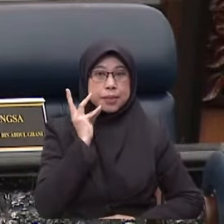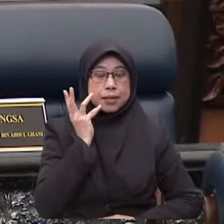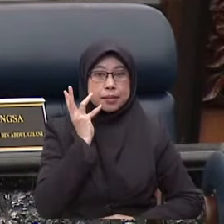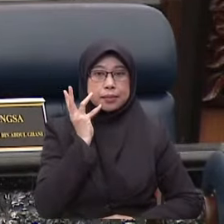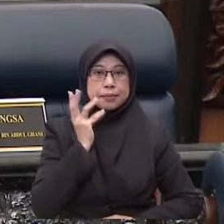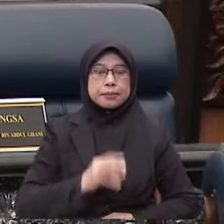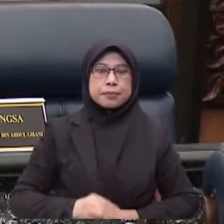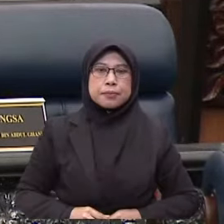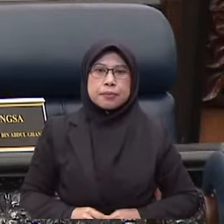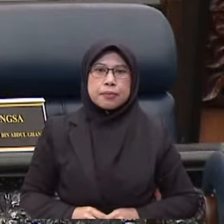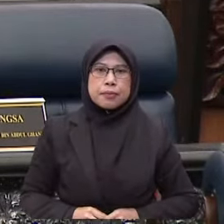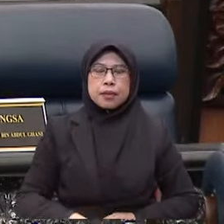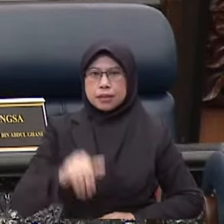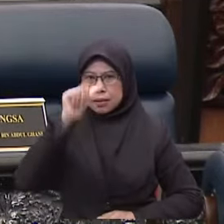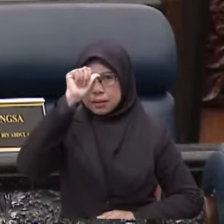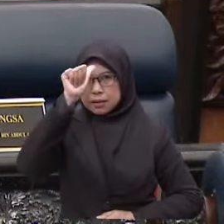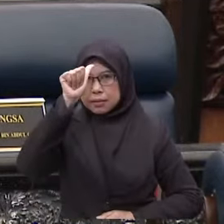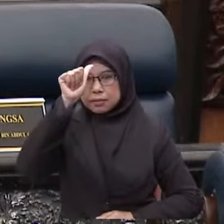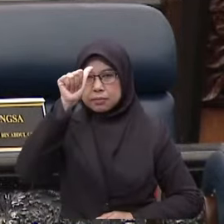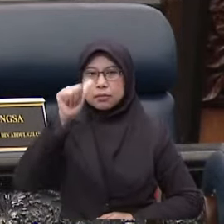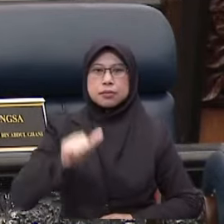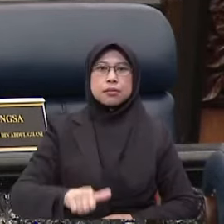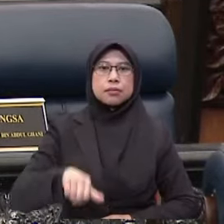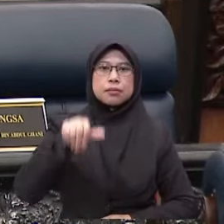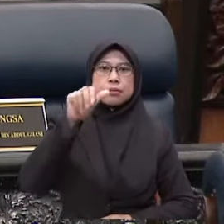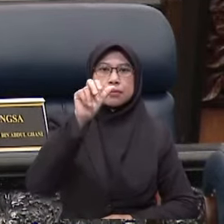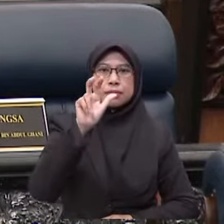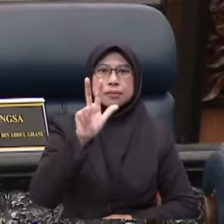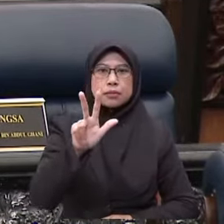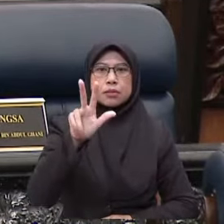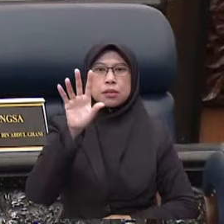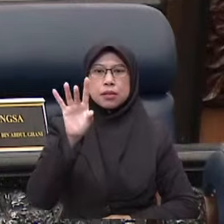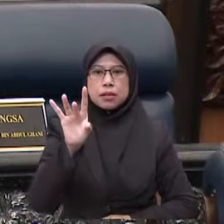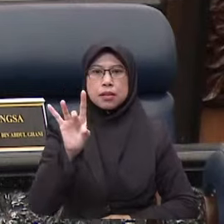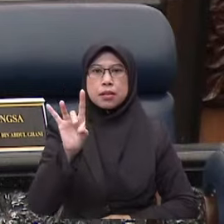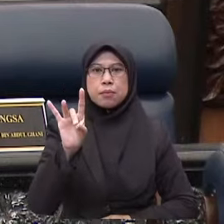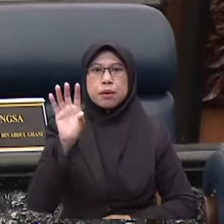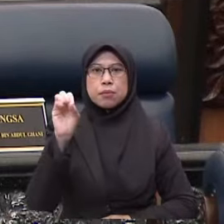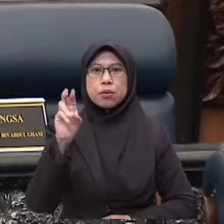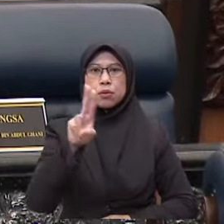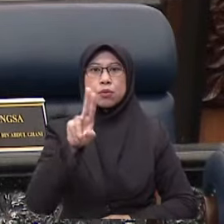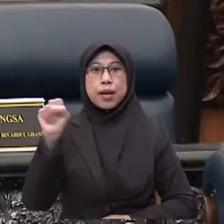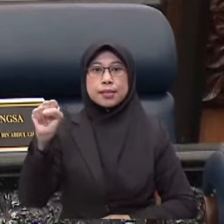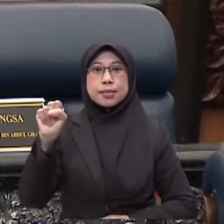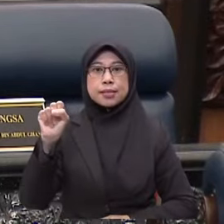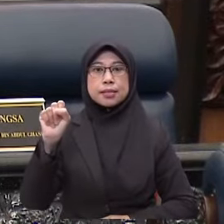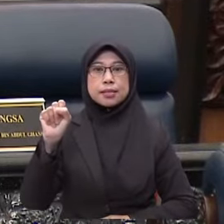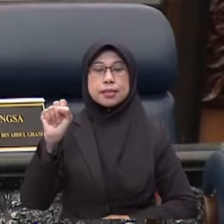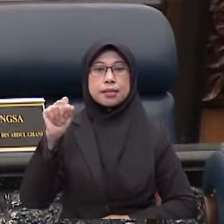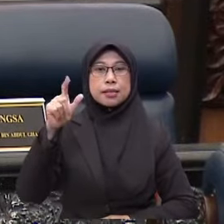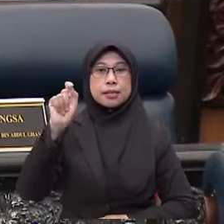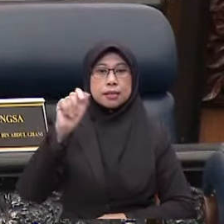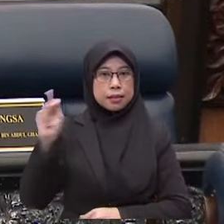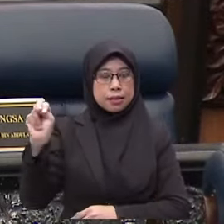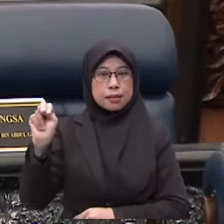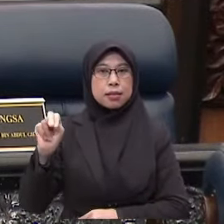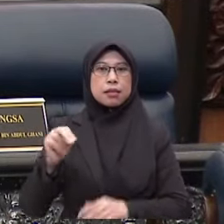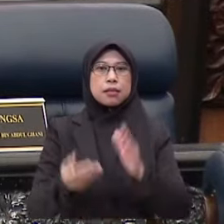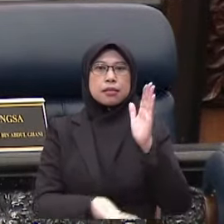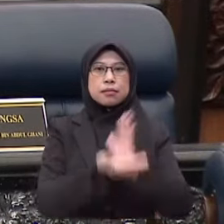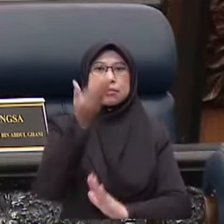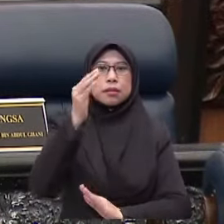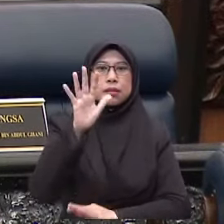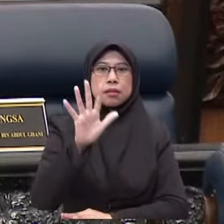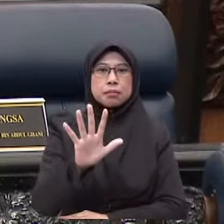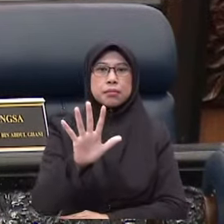beras di India 380 us per Tan hari ini harga meningkat